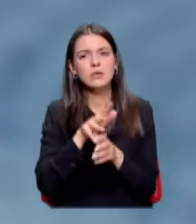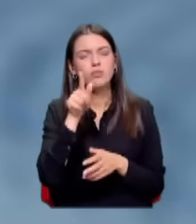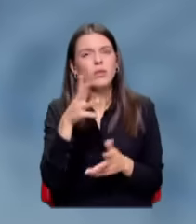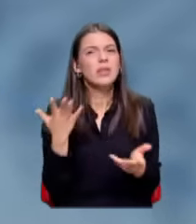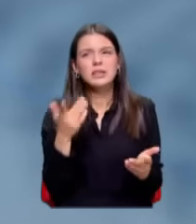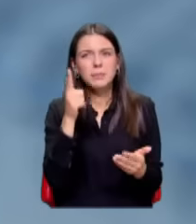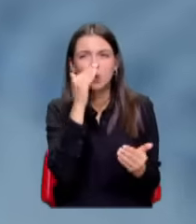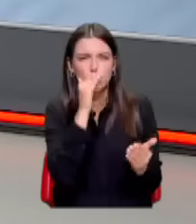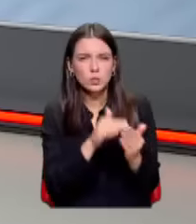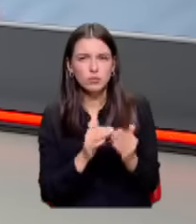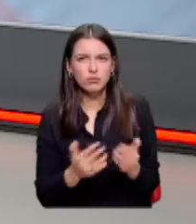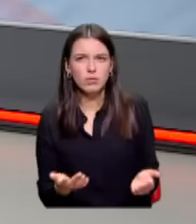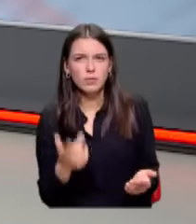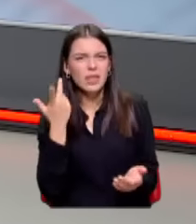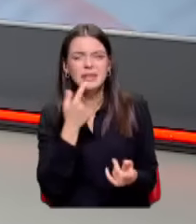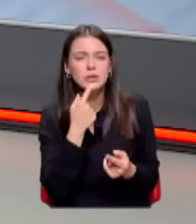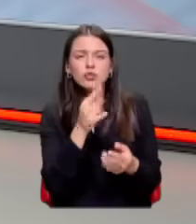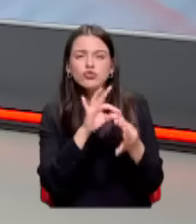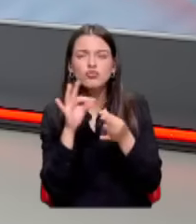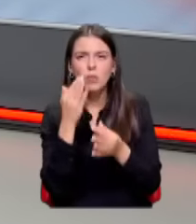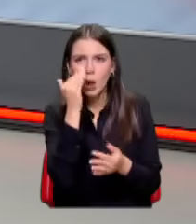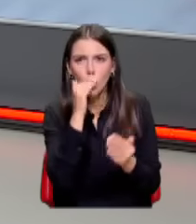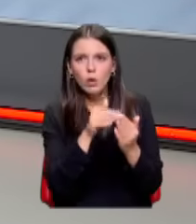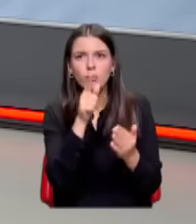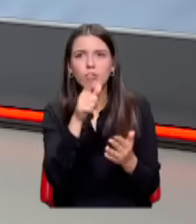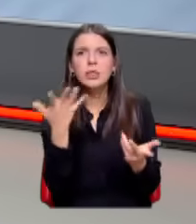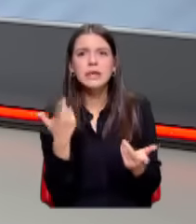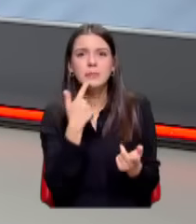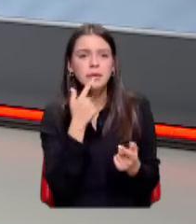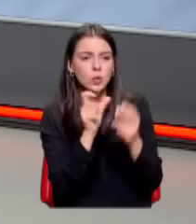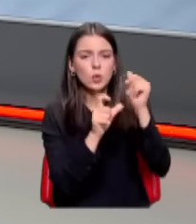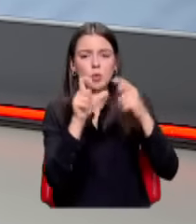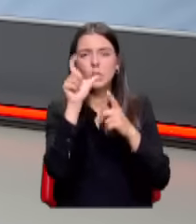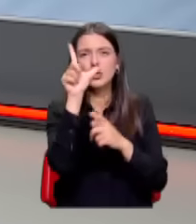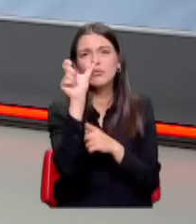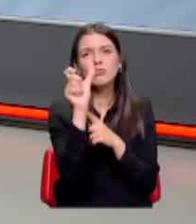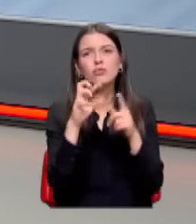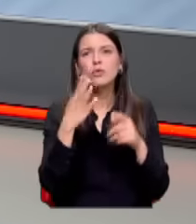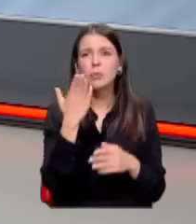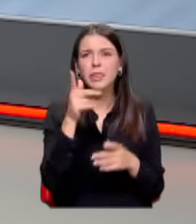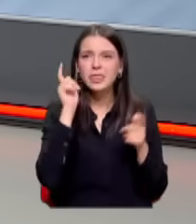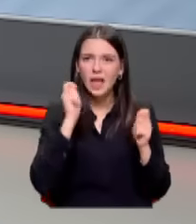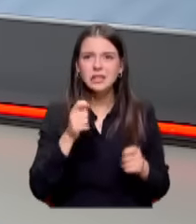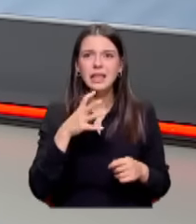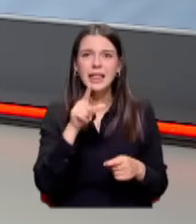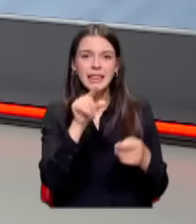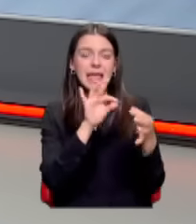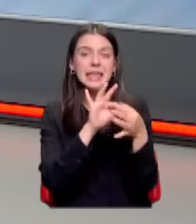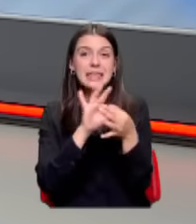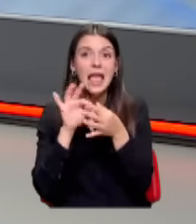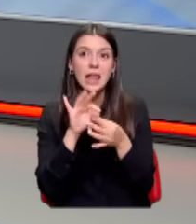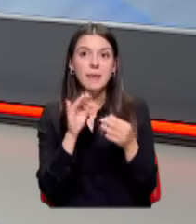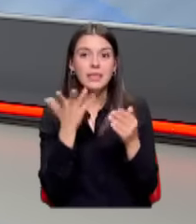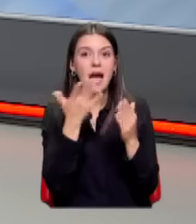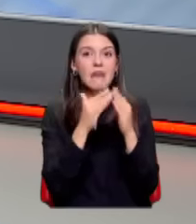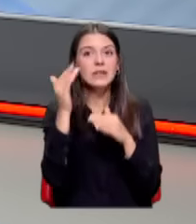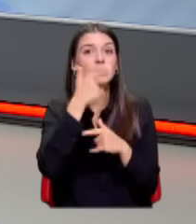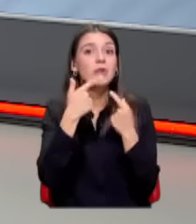nasıl bir üslup? Bu nasıl bir üslup? Yani gerçekten kelimeleri çoğaltmak